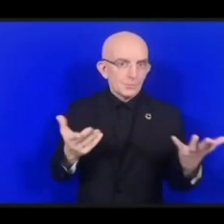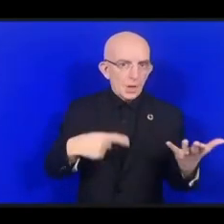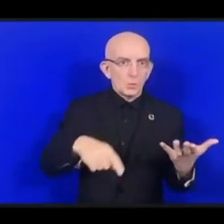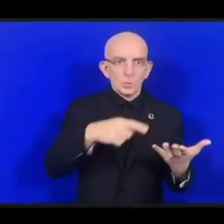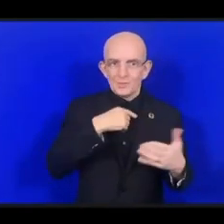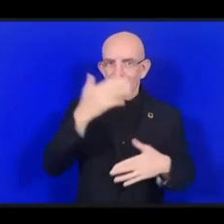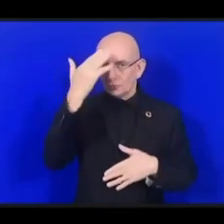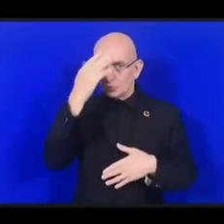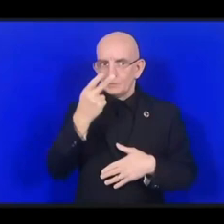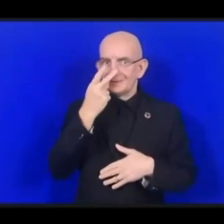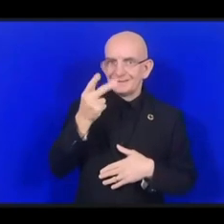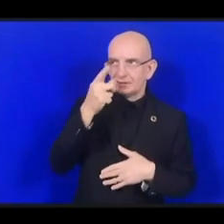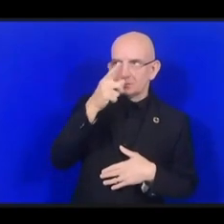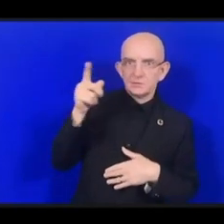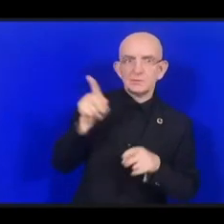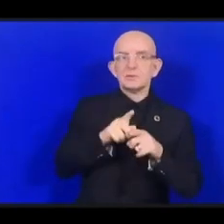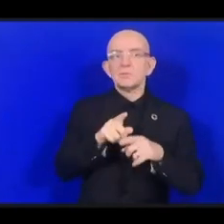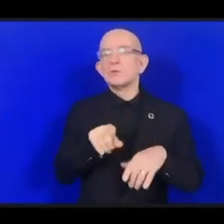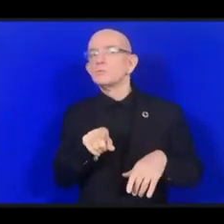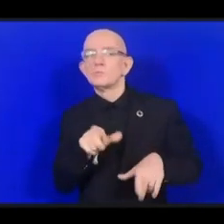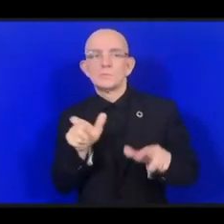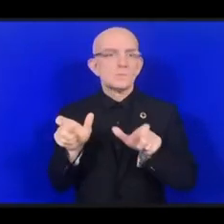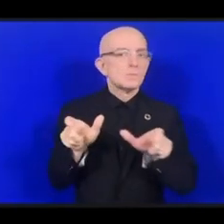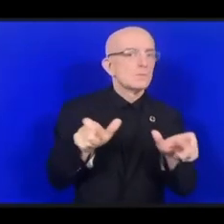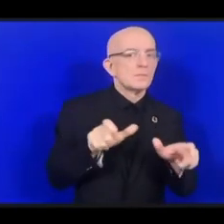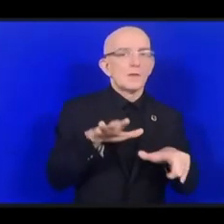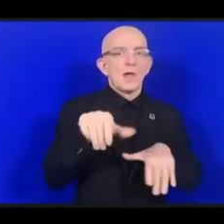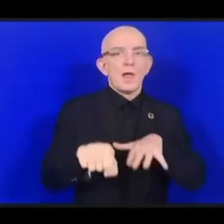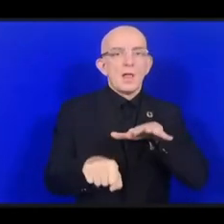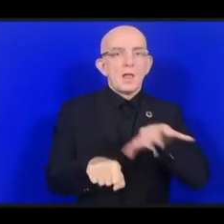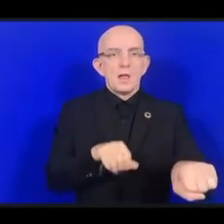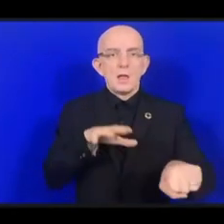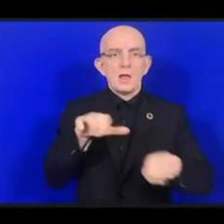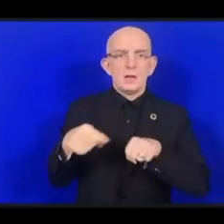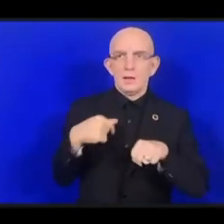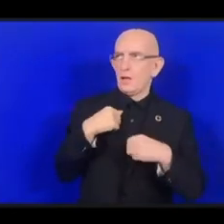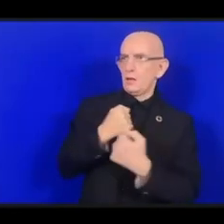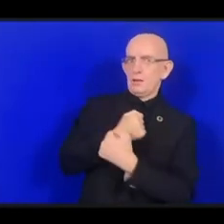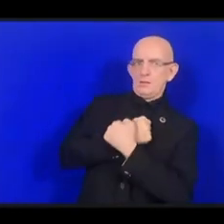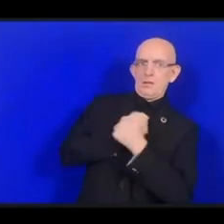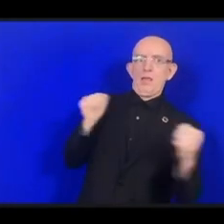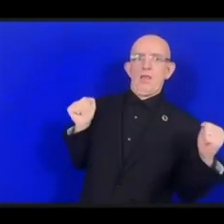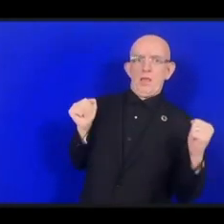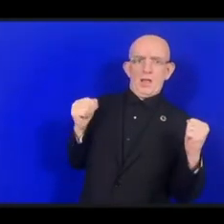الحفاظ على حقوق الخصوصيه الخاصه